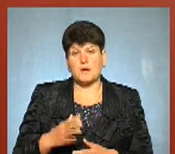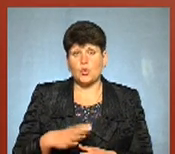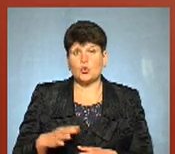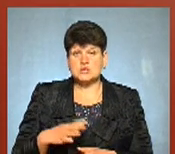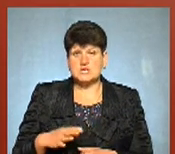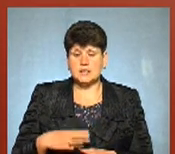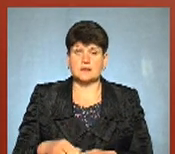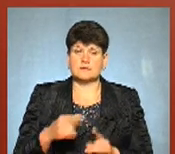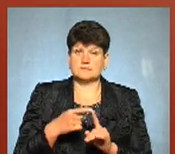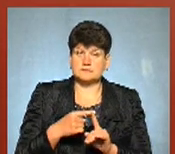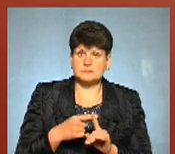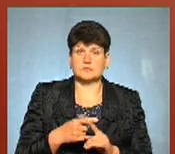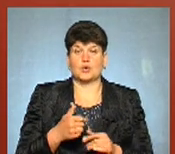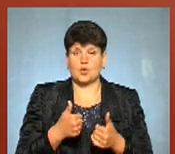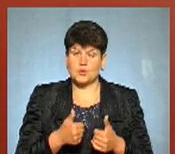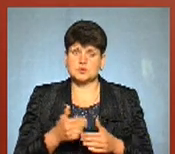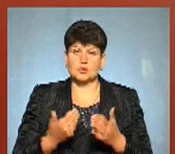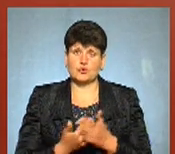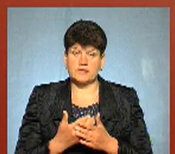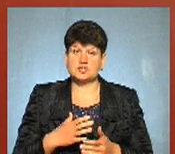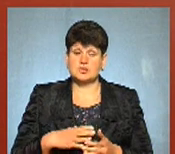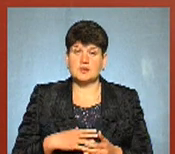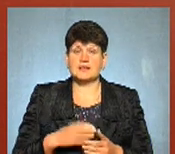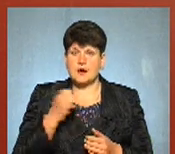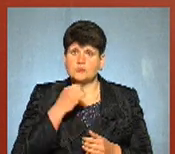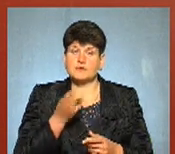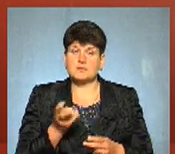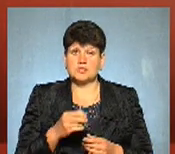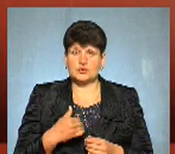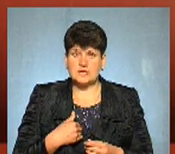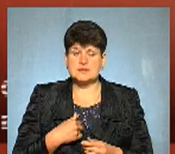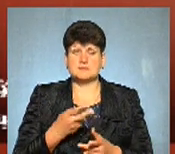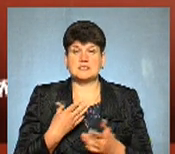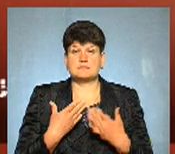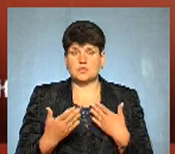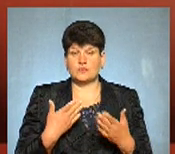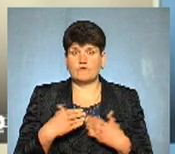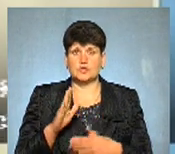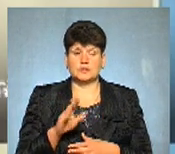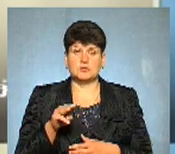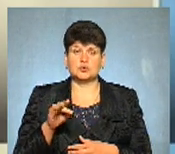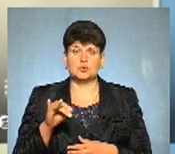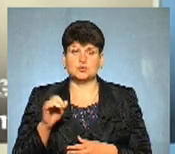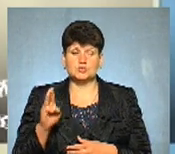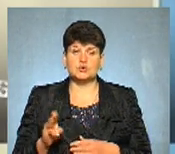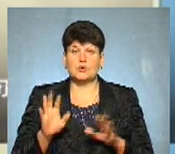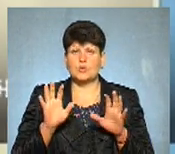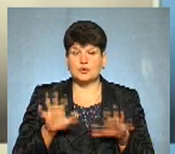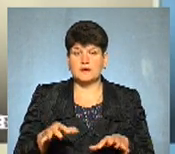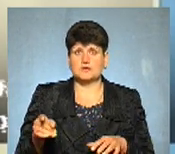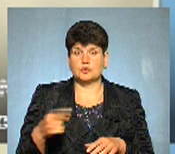очікуваннях позитивних новин. Я вам дуже дякую, що прийшли до нас сьогодні на ефір. Глядачам нагадую, що ми спілкувалися із Володимиром Трушем, головою